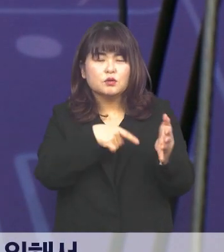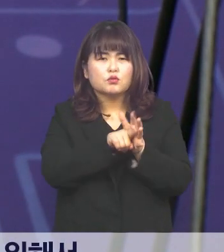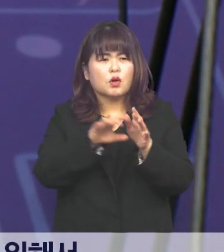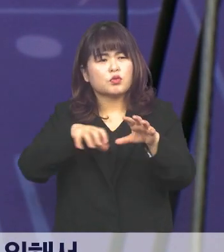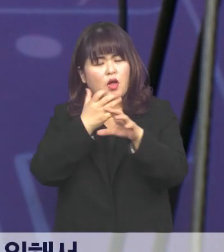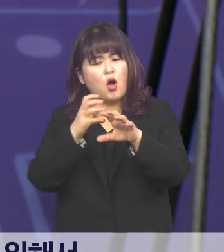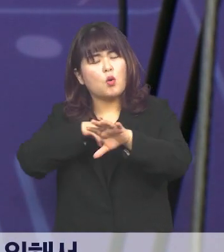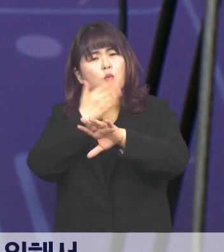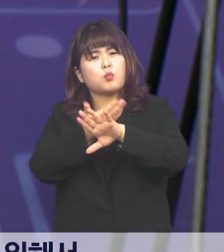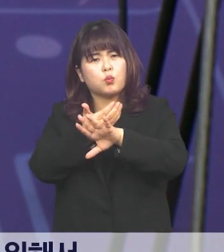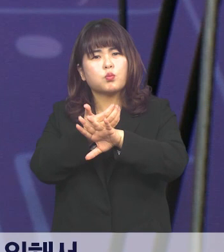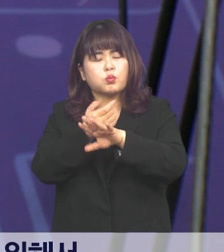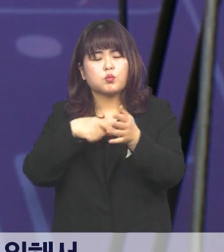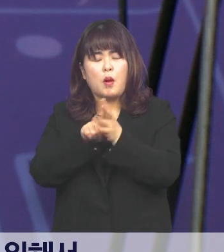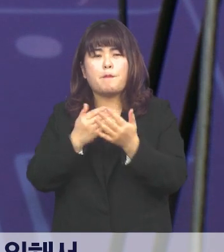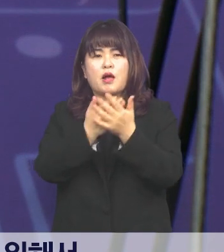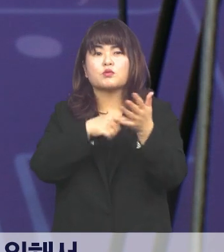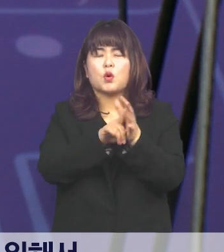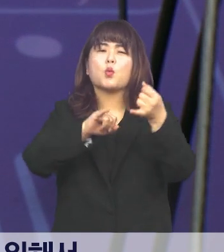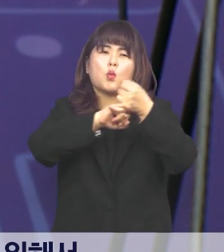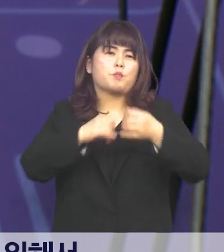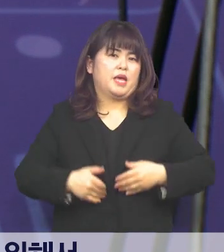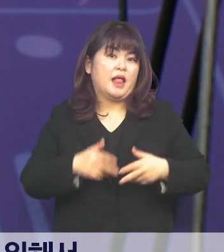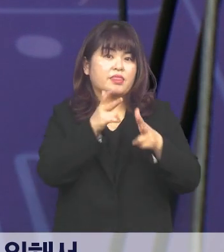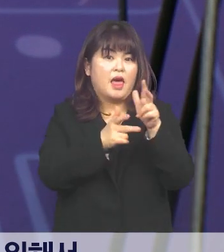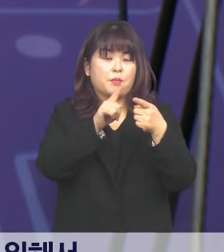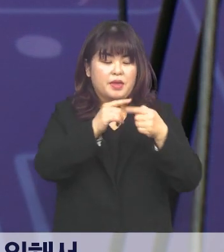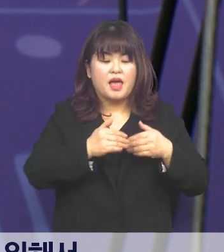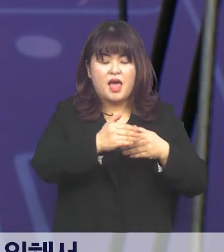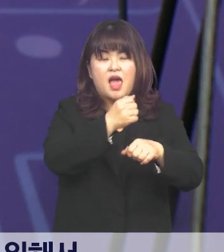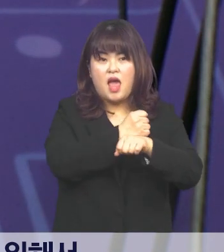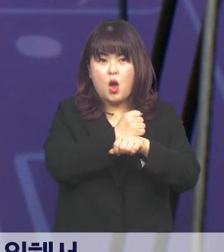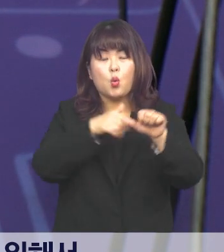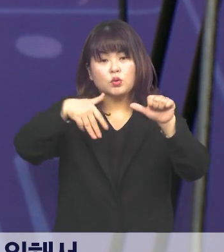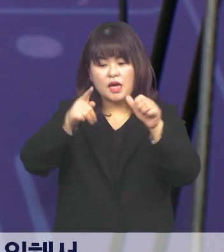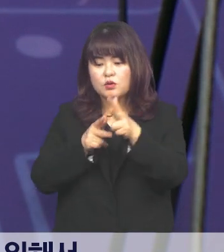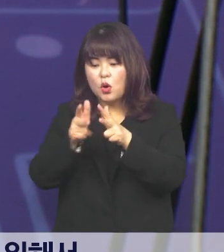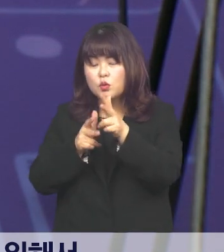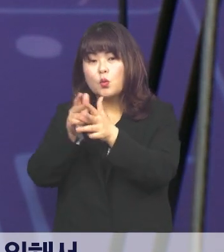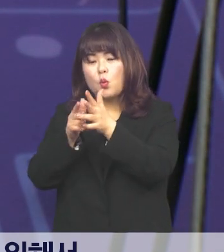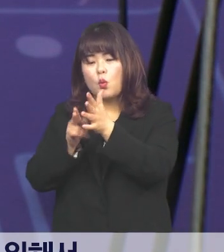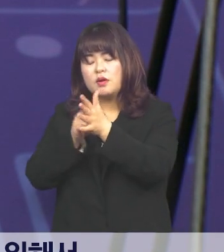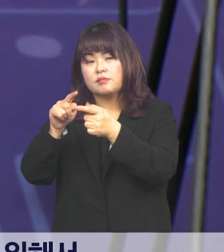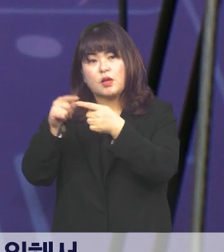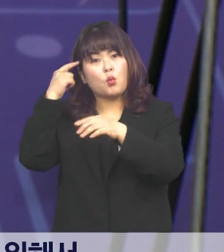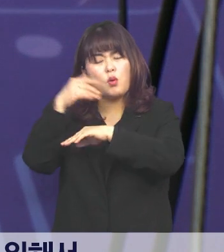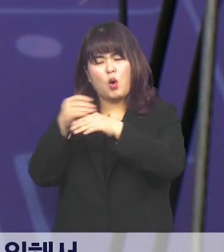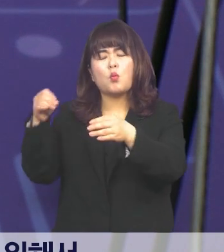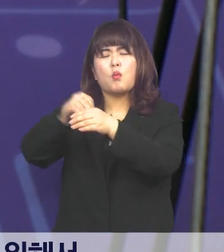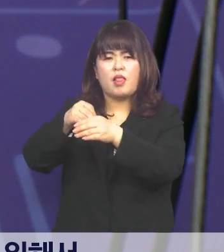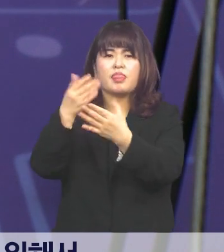반도체 신도시 발전을 위해서 꼭 필요한 사업이기 때문에 5차 국가철도망 계획에 꼭